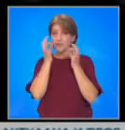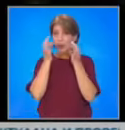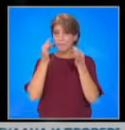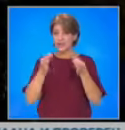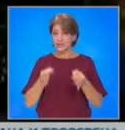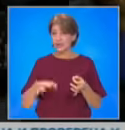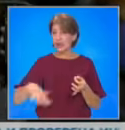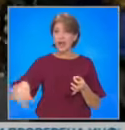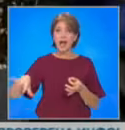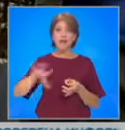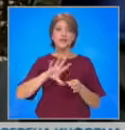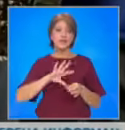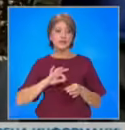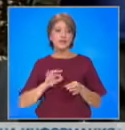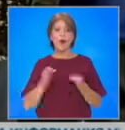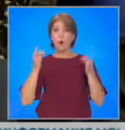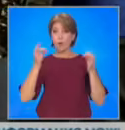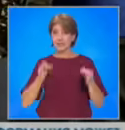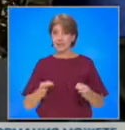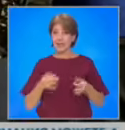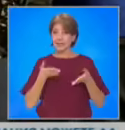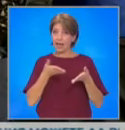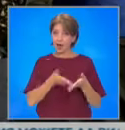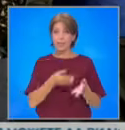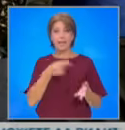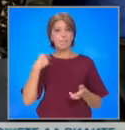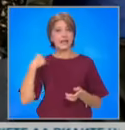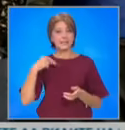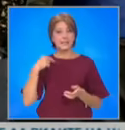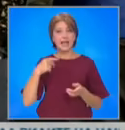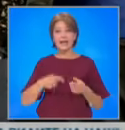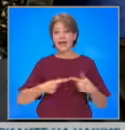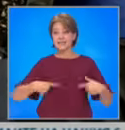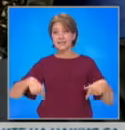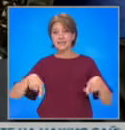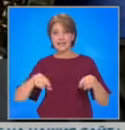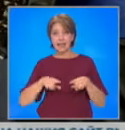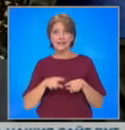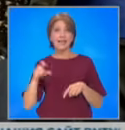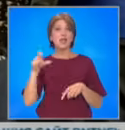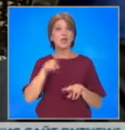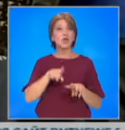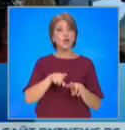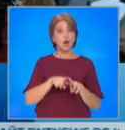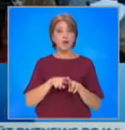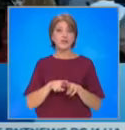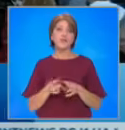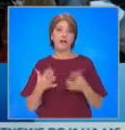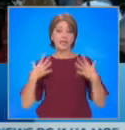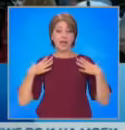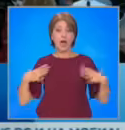абсолютно всички. Сред официалните гости е и президента. А на сцената Соня Йончева, както обеща, се качи с рокля